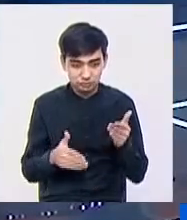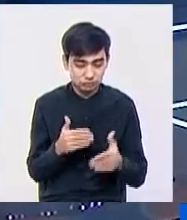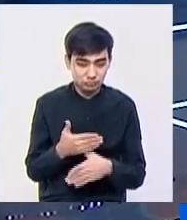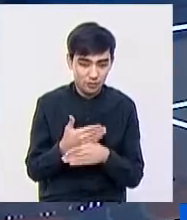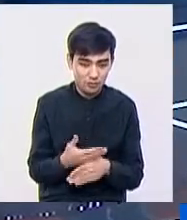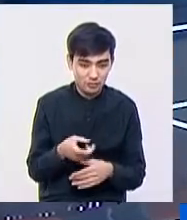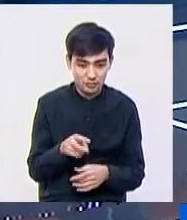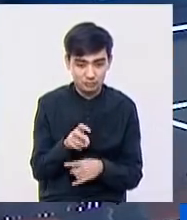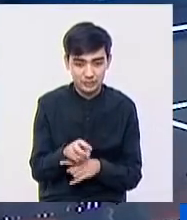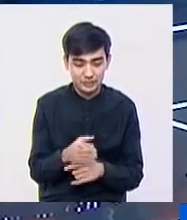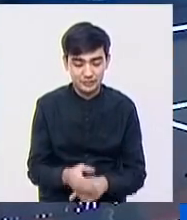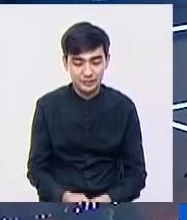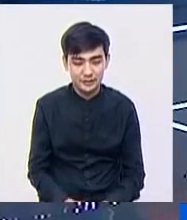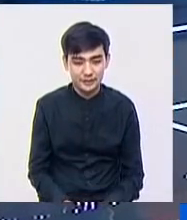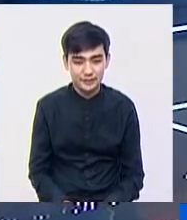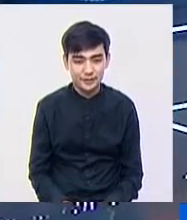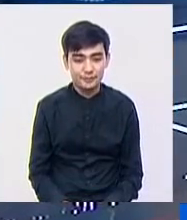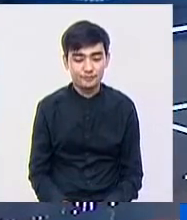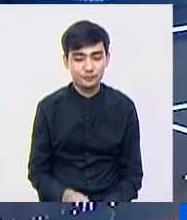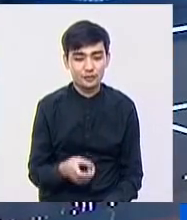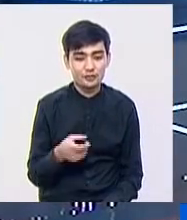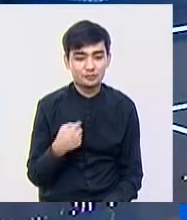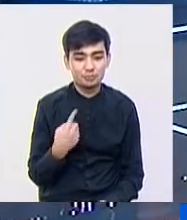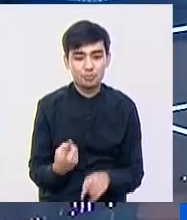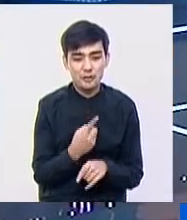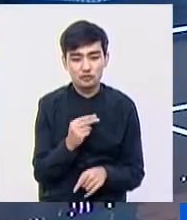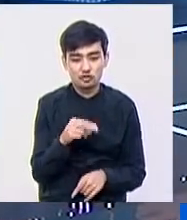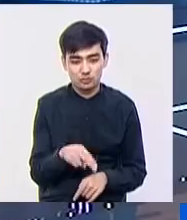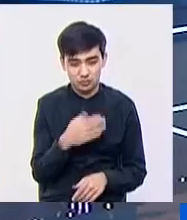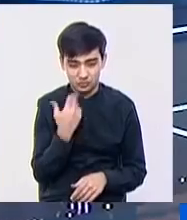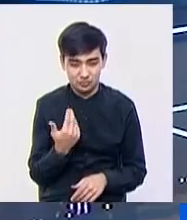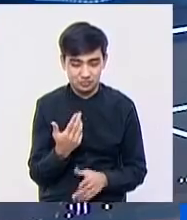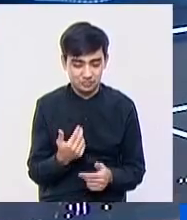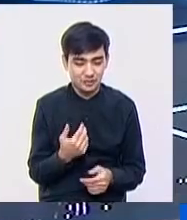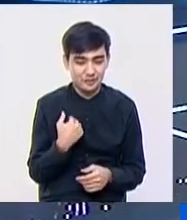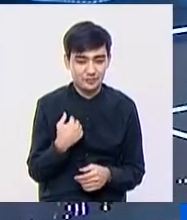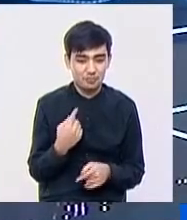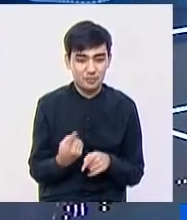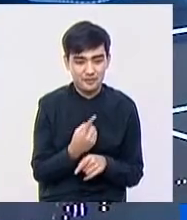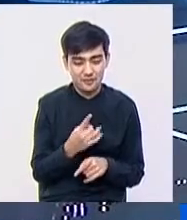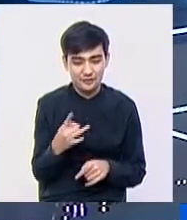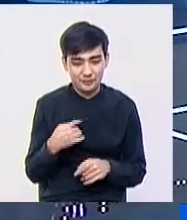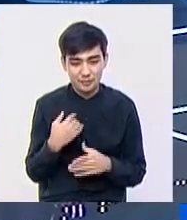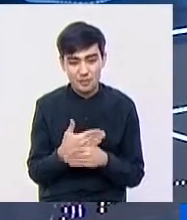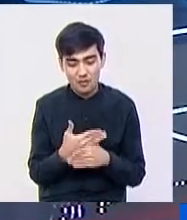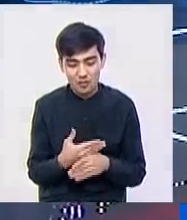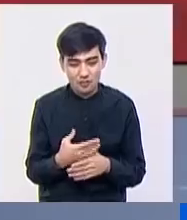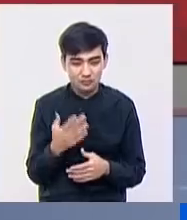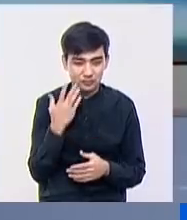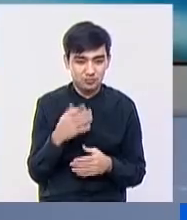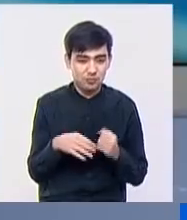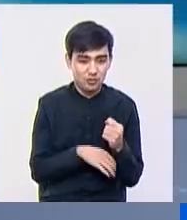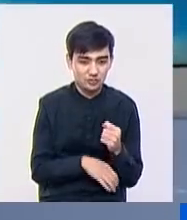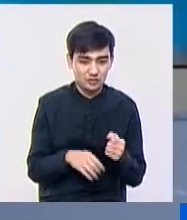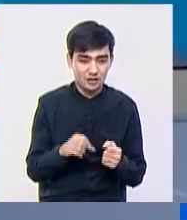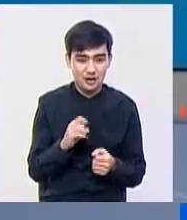пришли на помощь? Скажем так, для нас это не первое ЧП и, скажем так, не первое мероприятие, которое мы вообще проводим после